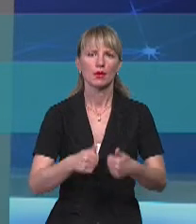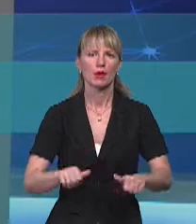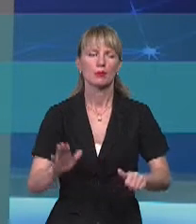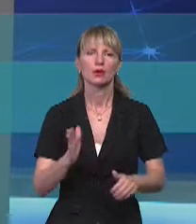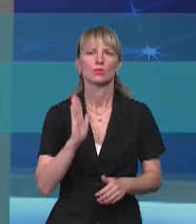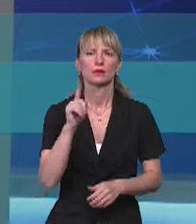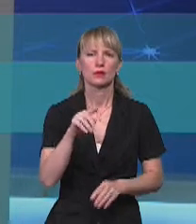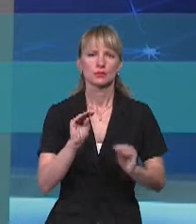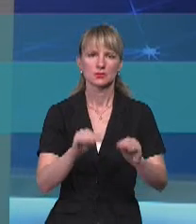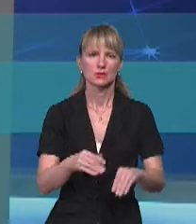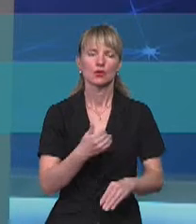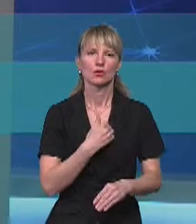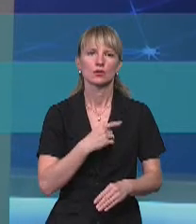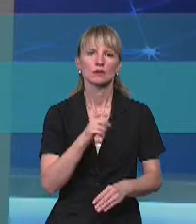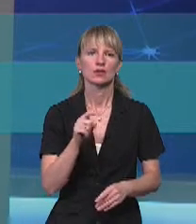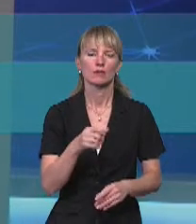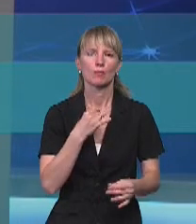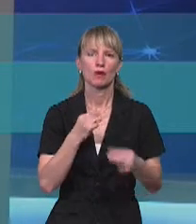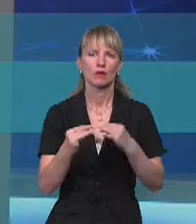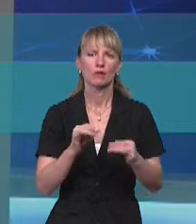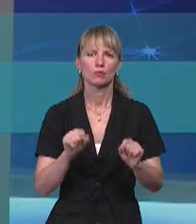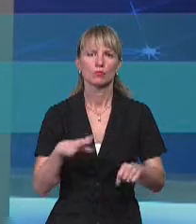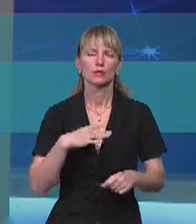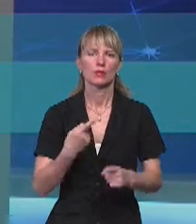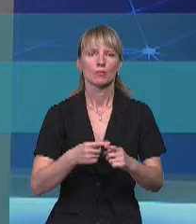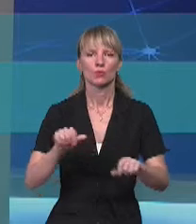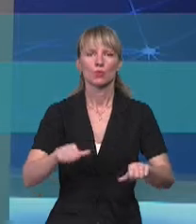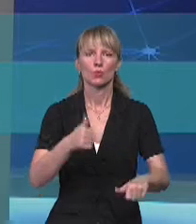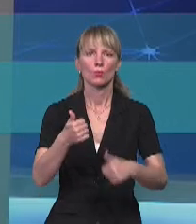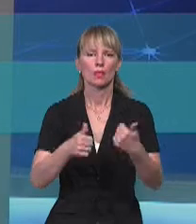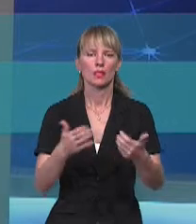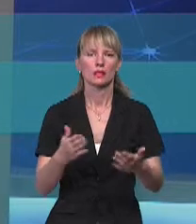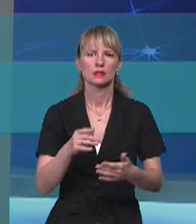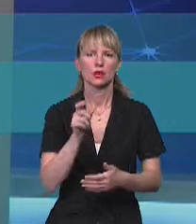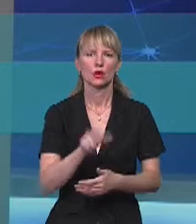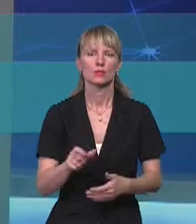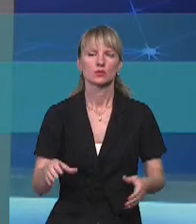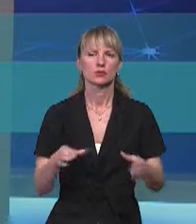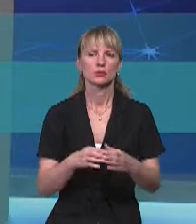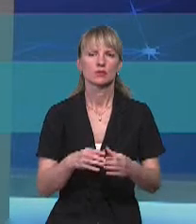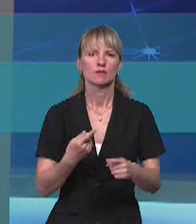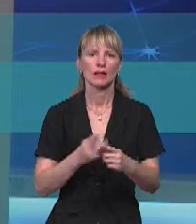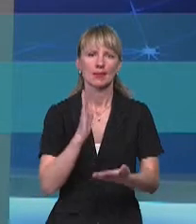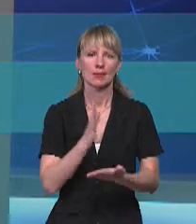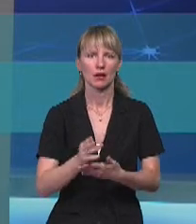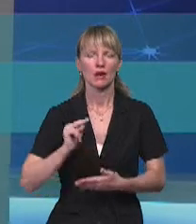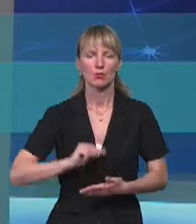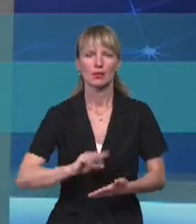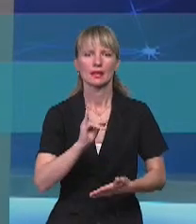будет стоять, и хотим про него проговорить. Может быть, это будут скульпторы представят, общественная организация. То есть вот в этом направлении. Плюс продолжим